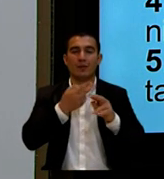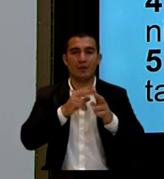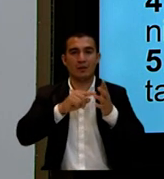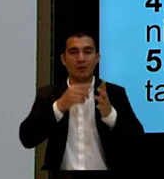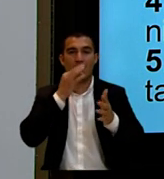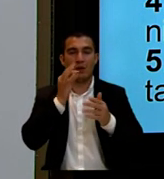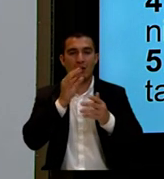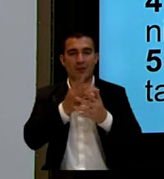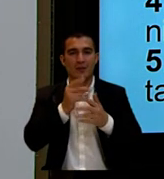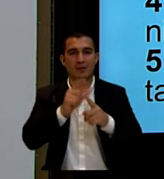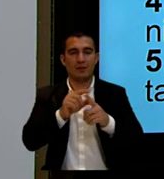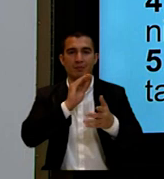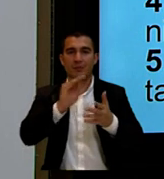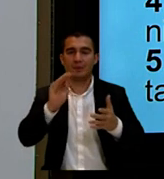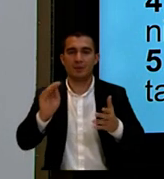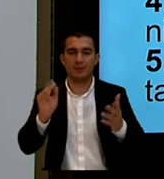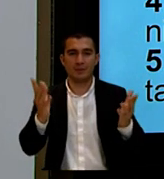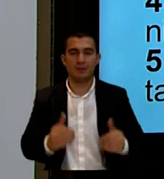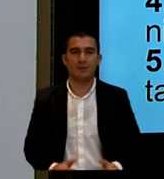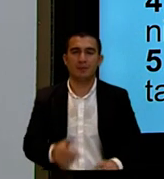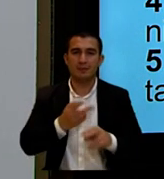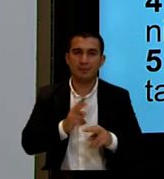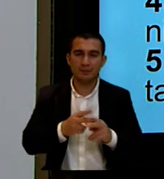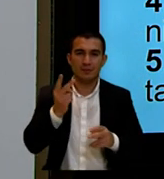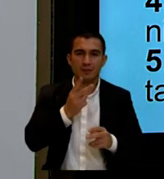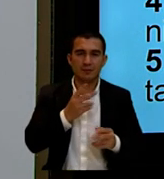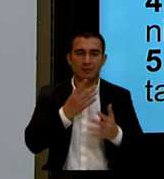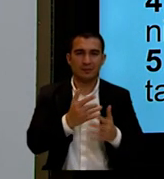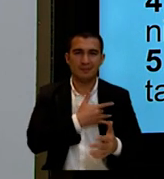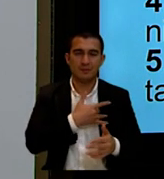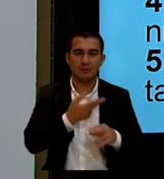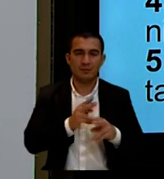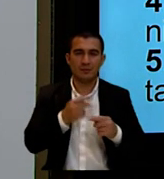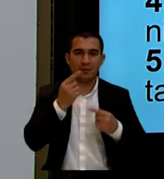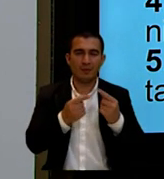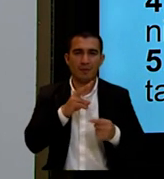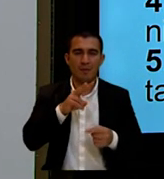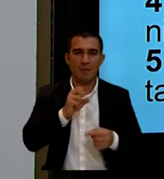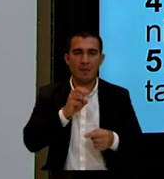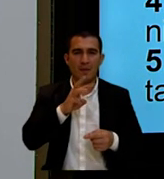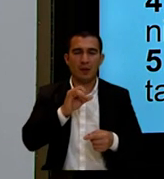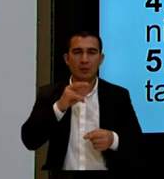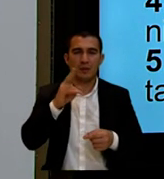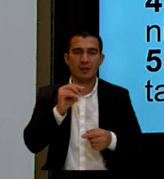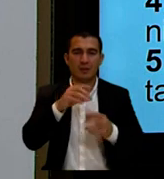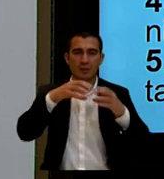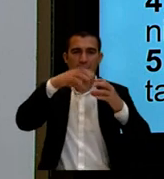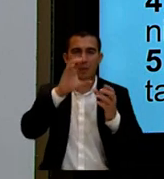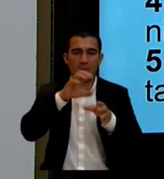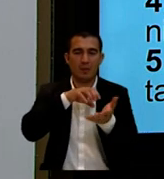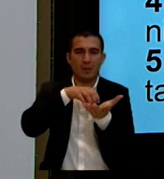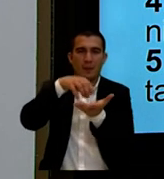Javobingizni tekshirib bo'ldingizmi? Ikkinchisi, yurak dastlab molluskalarda paydo bo'lgan.